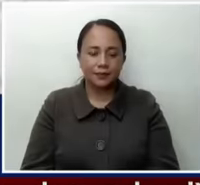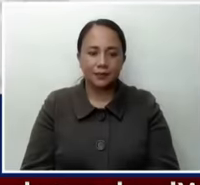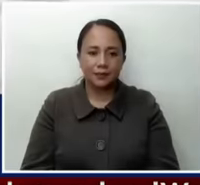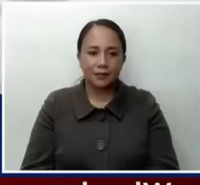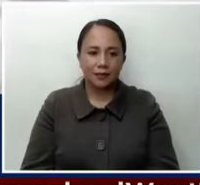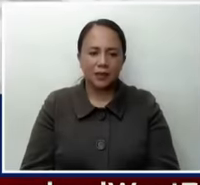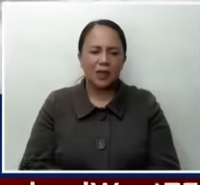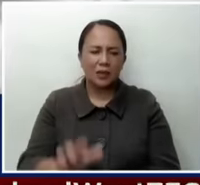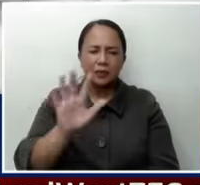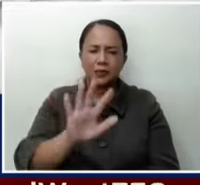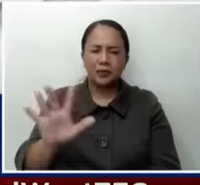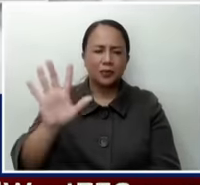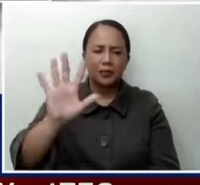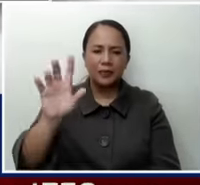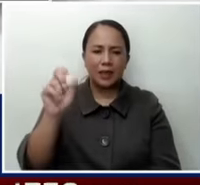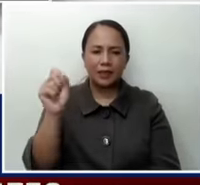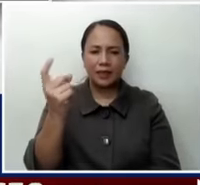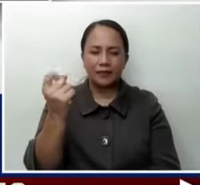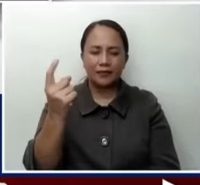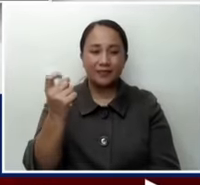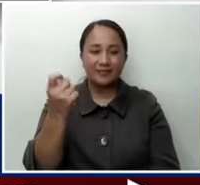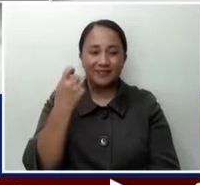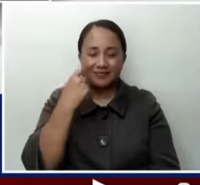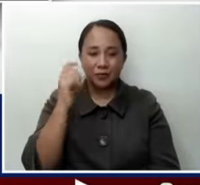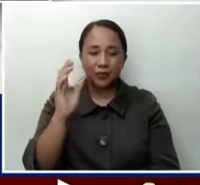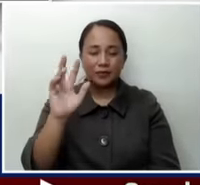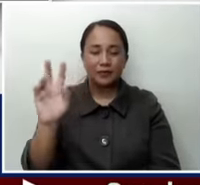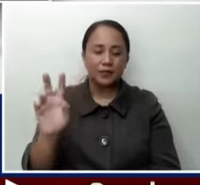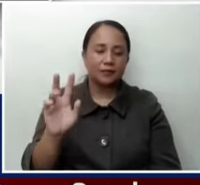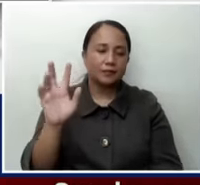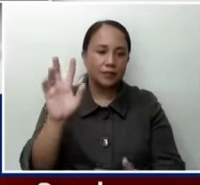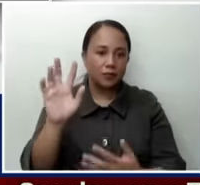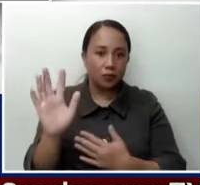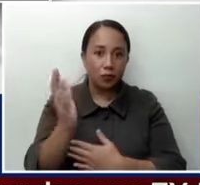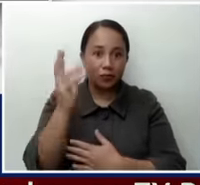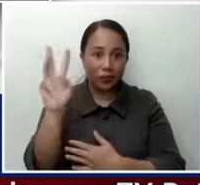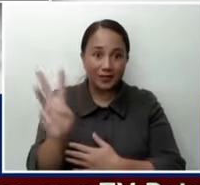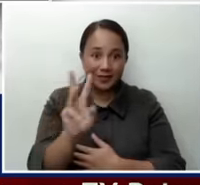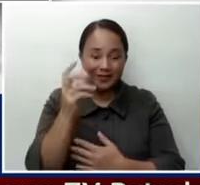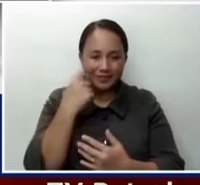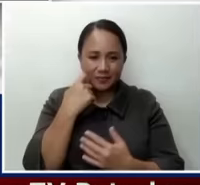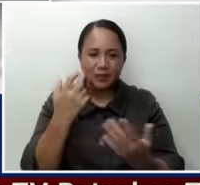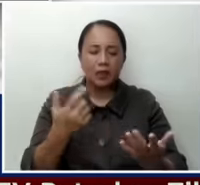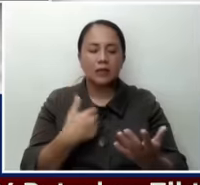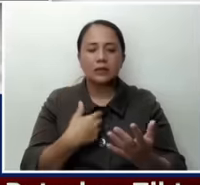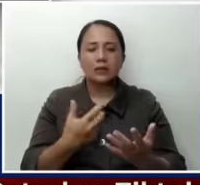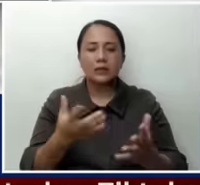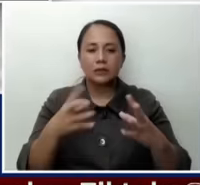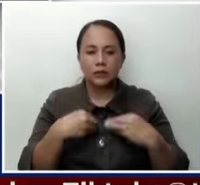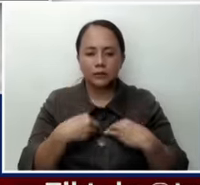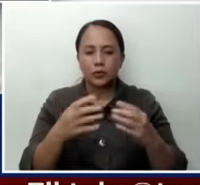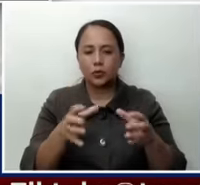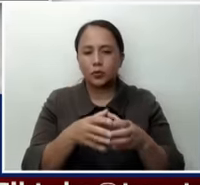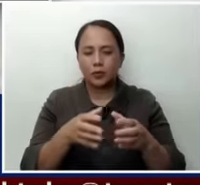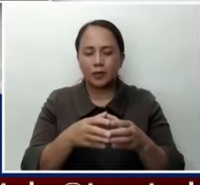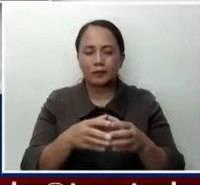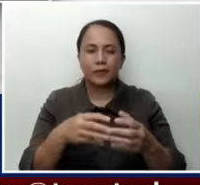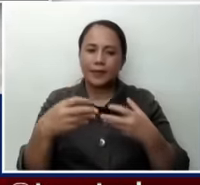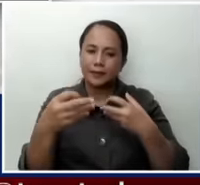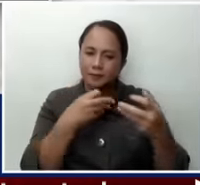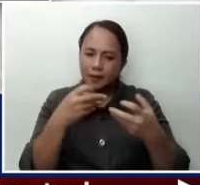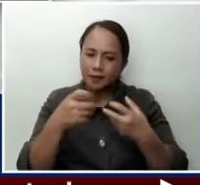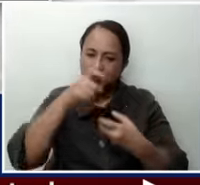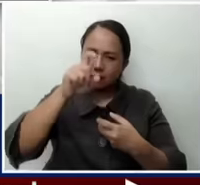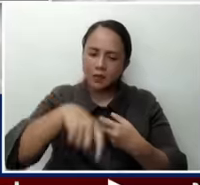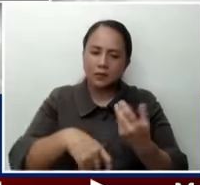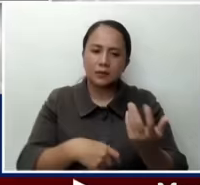Pasado alas 11 na umaga ngayong Miyerkules nang matanggap ng kampo ni Pastor Apollo Kibuloy ang show cause order. May 48 oras ang